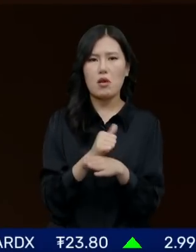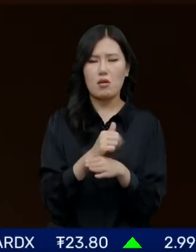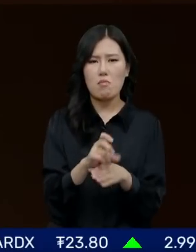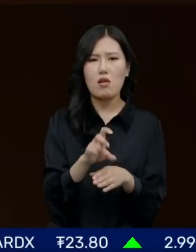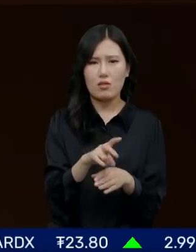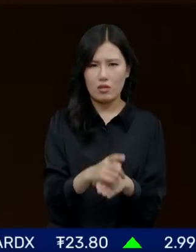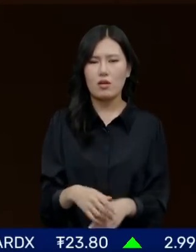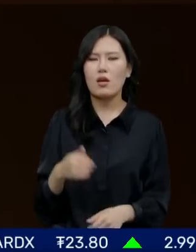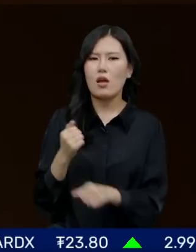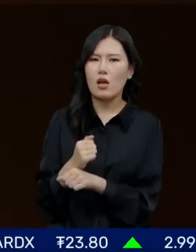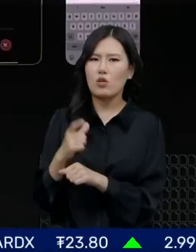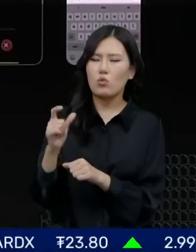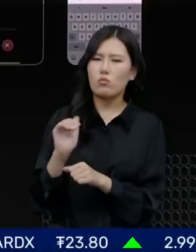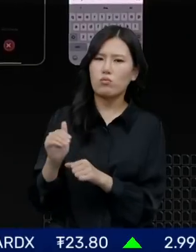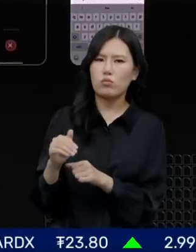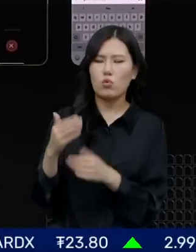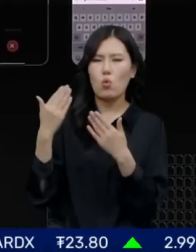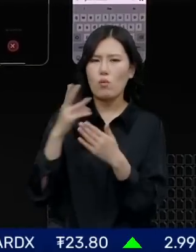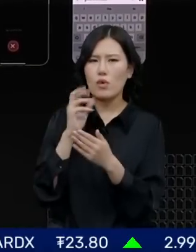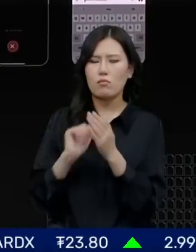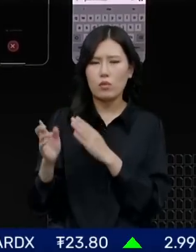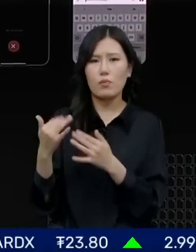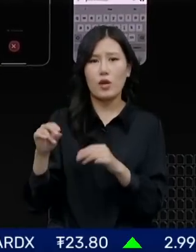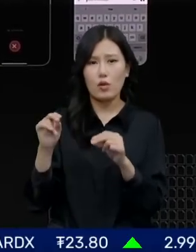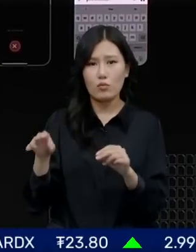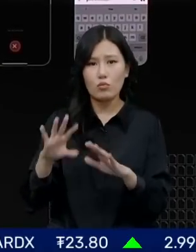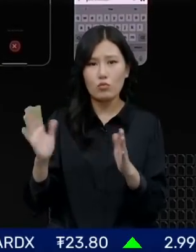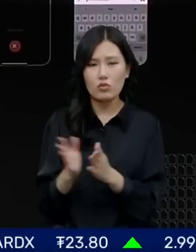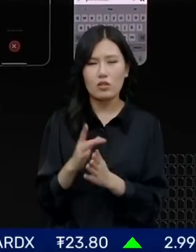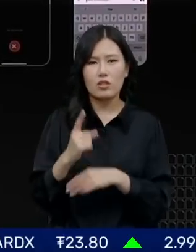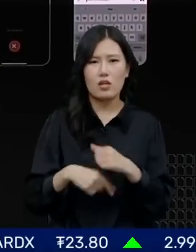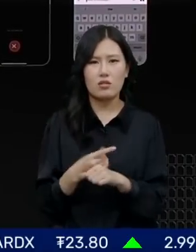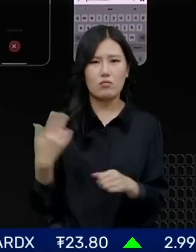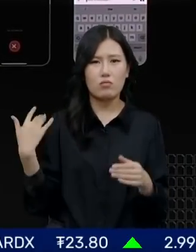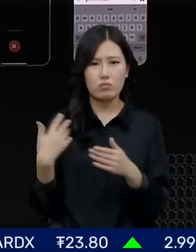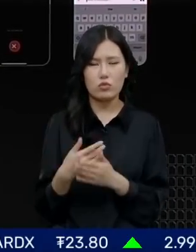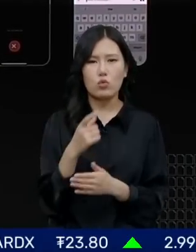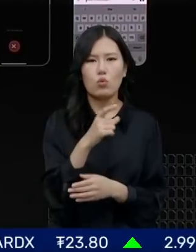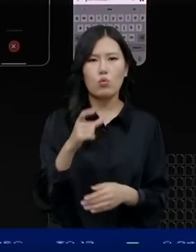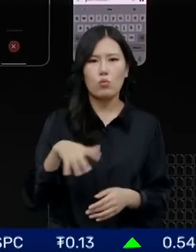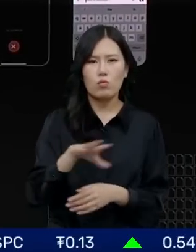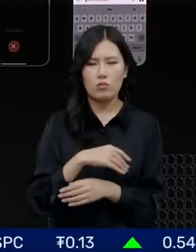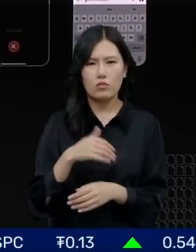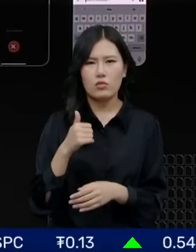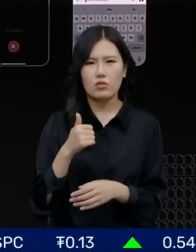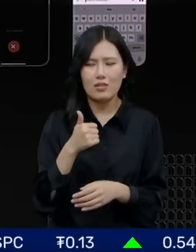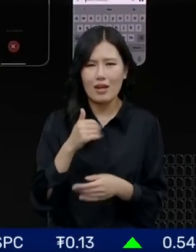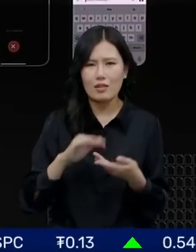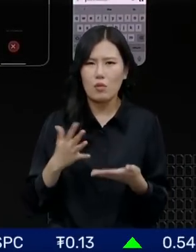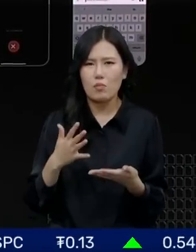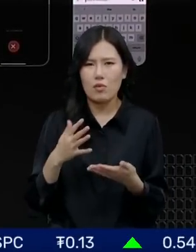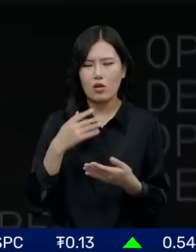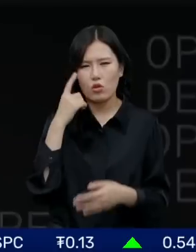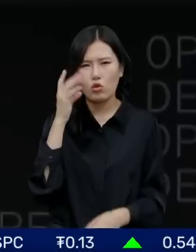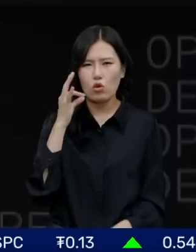илгээж чухал хурлын талаар сануулж болно. Энэ мэт мэдээллүүдээр сүүлийн 1 жил хүн төрөлхтнийг түр зогсоод илүү сайн ойлгох хэрэгтэй юм биш үү гэх